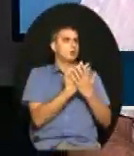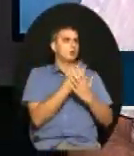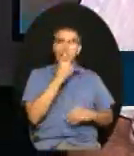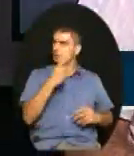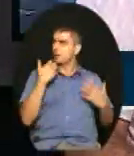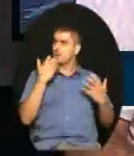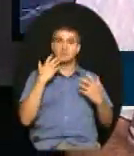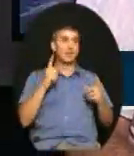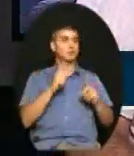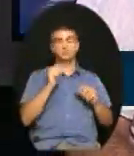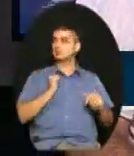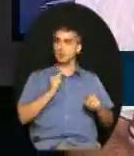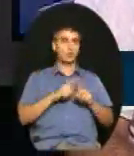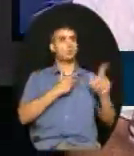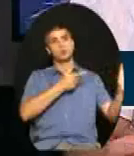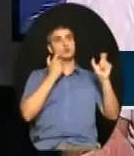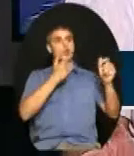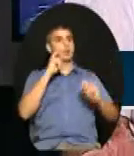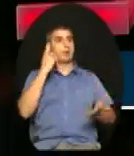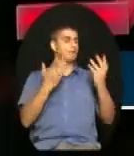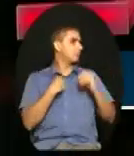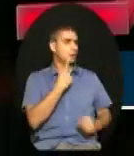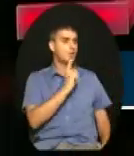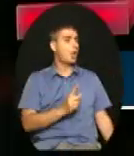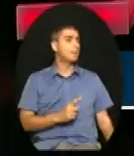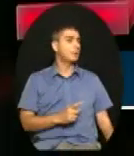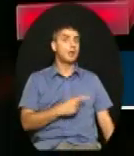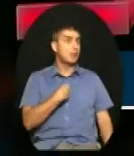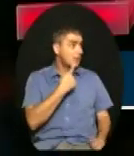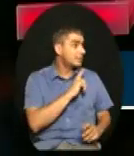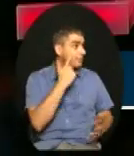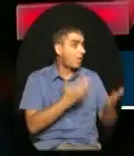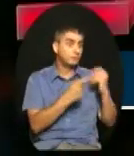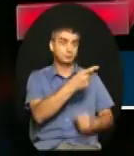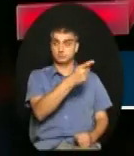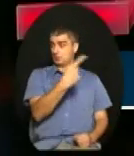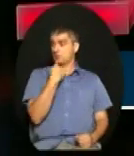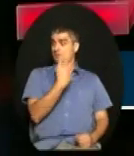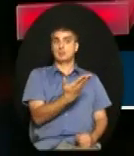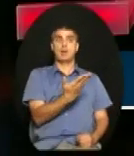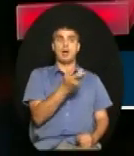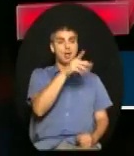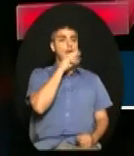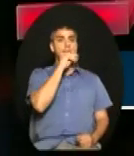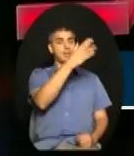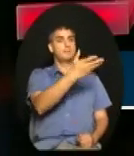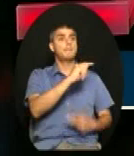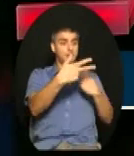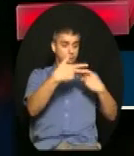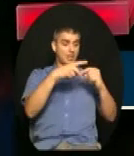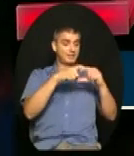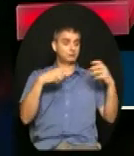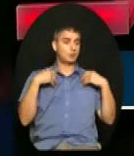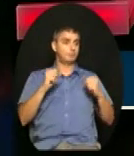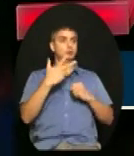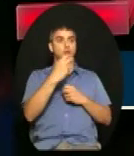זה לא היה. אתה מתאר את צה"ל חמאס? אני לא אמרתי ללא הכנה. ככה אתה מתאר. רק מי שמתקרב לרצועת הביטחון